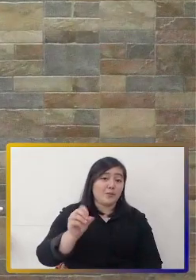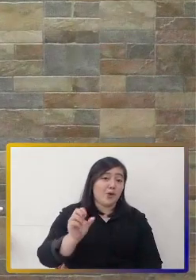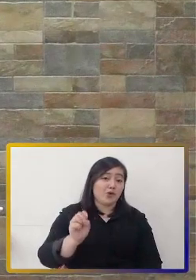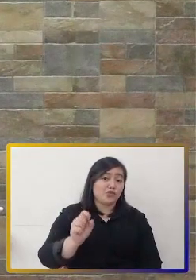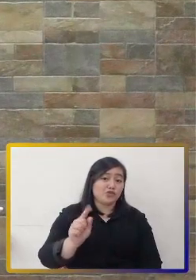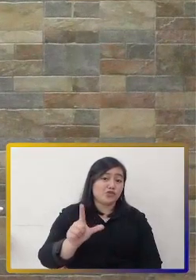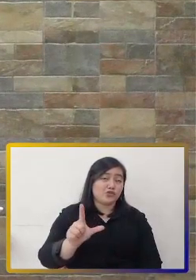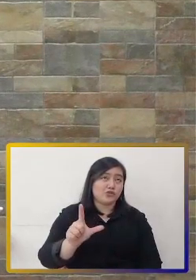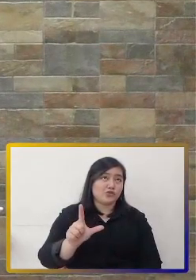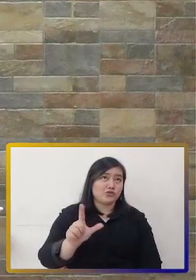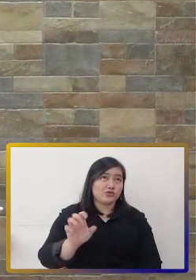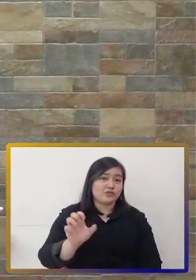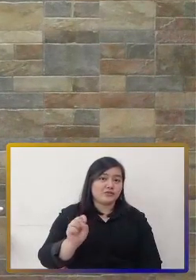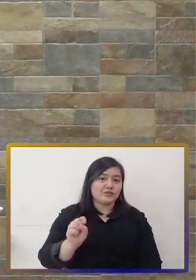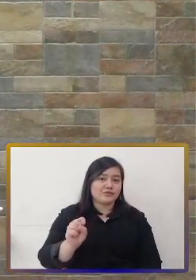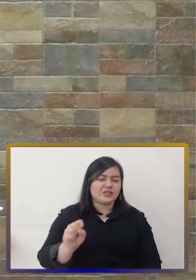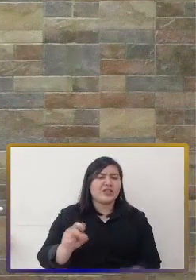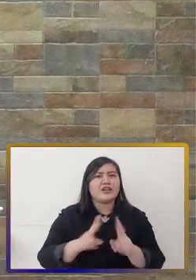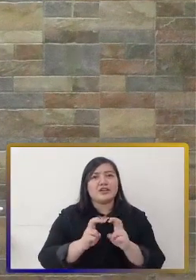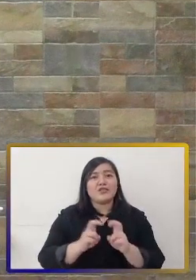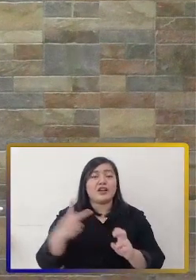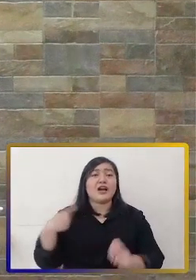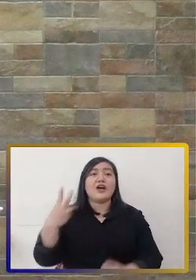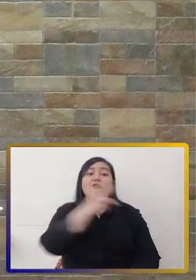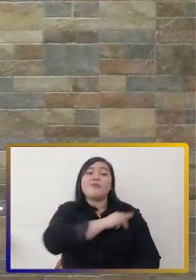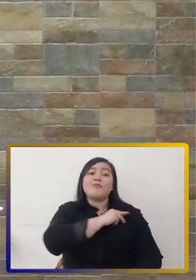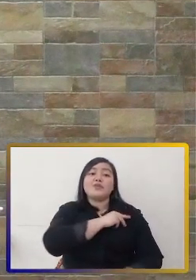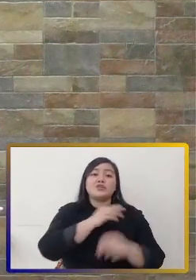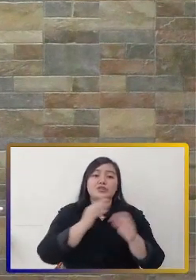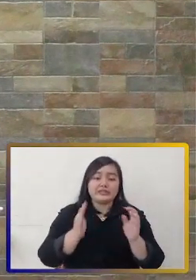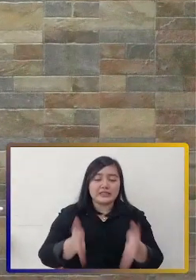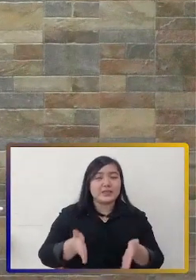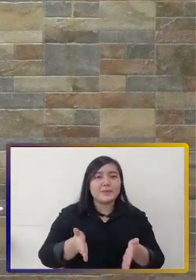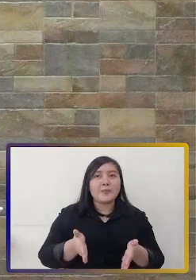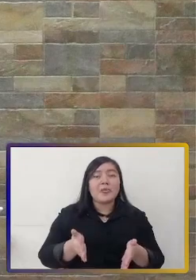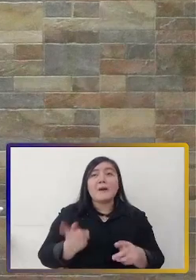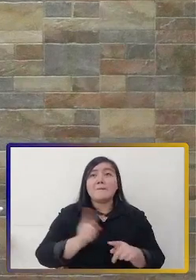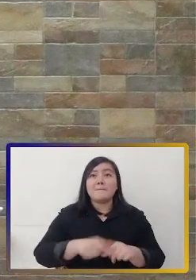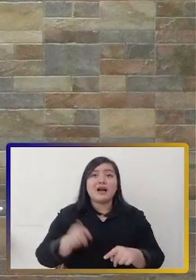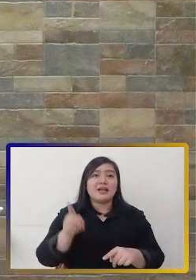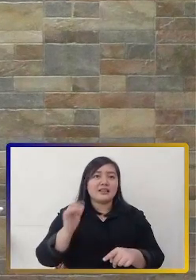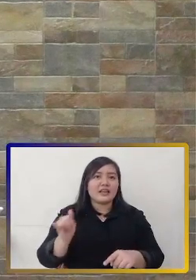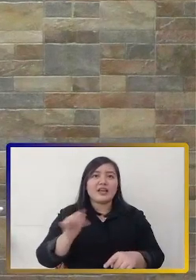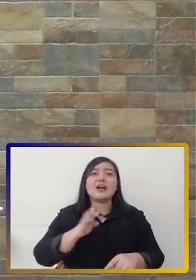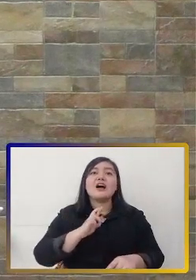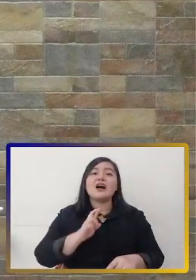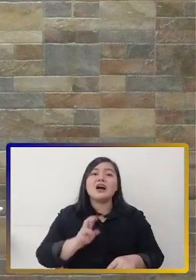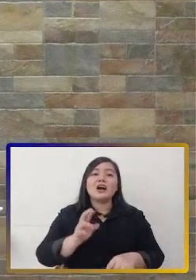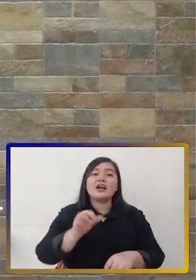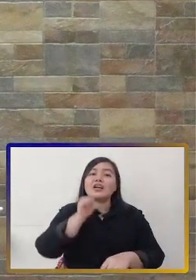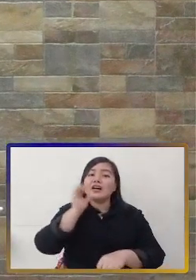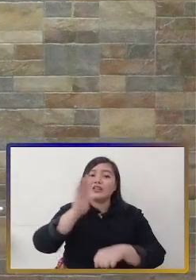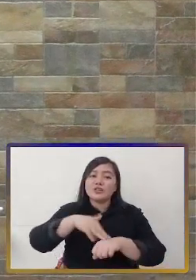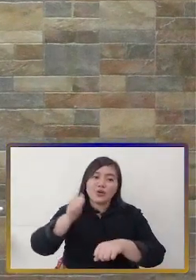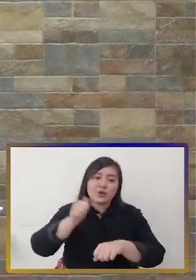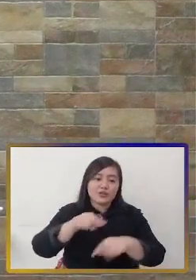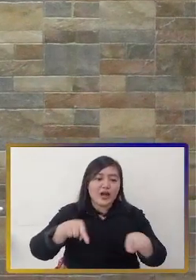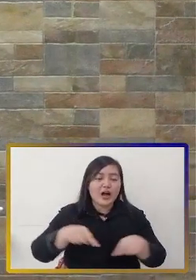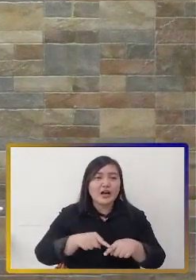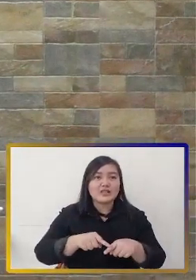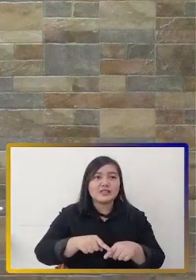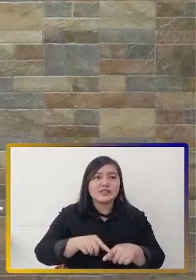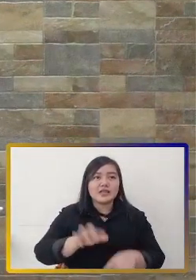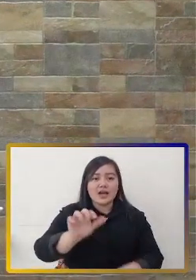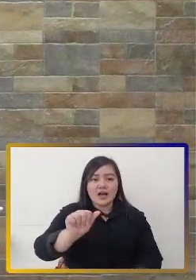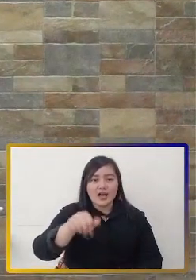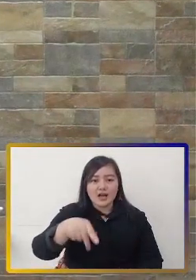missionary, pero hindi na po sila to be addressed as the apostles. Okay? May basic